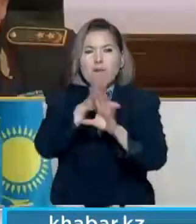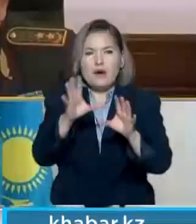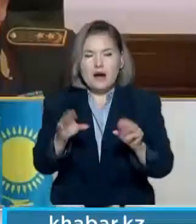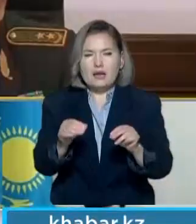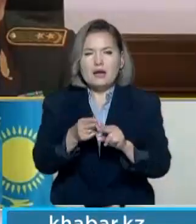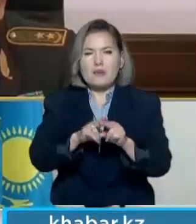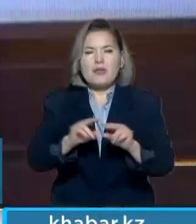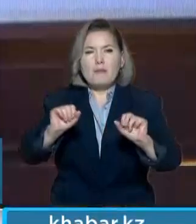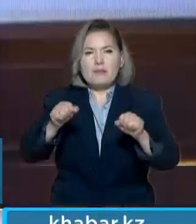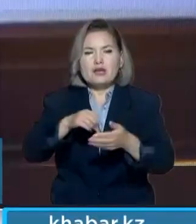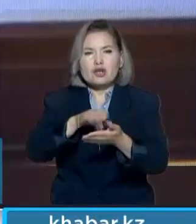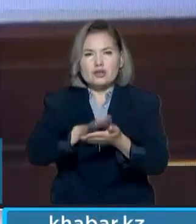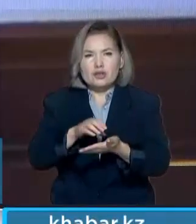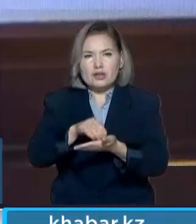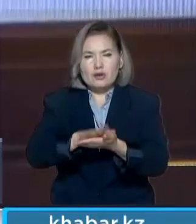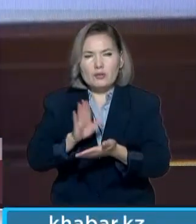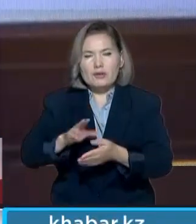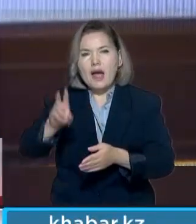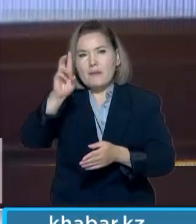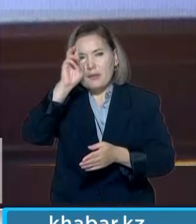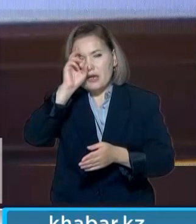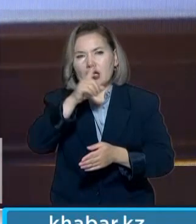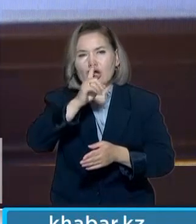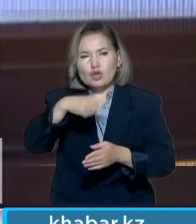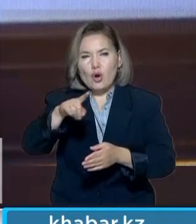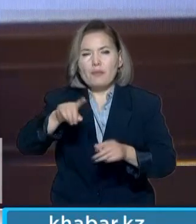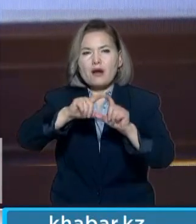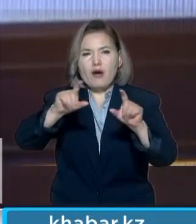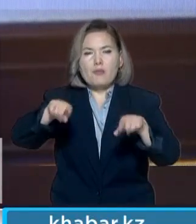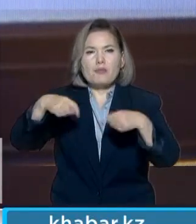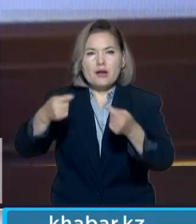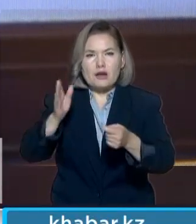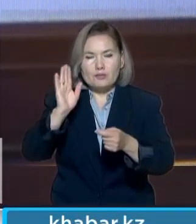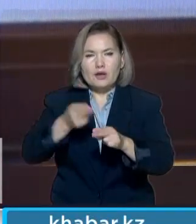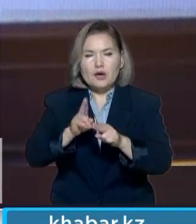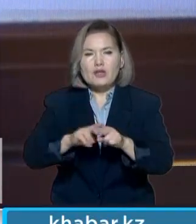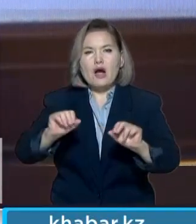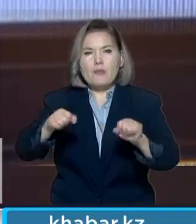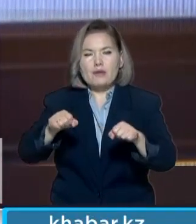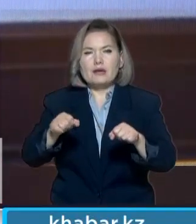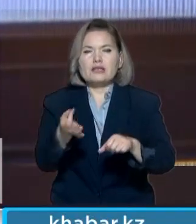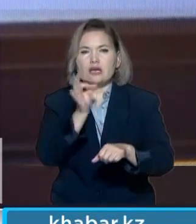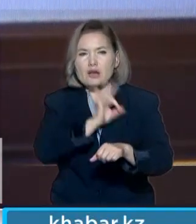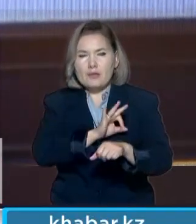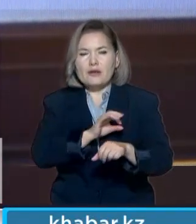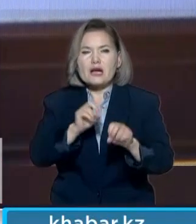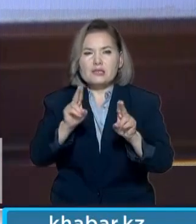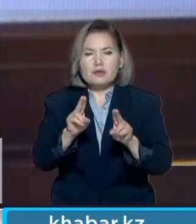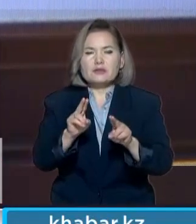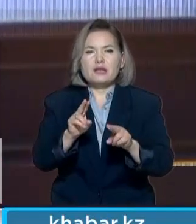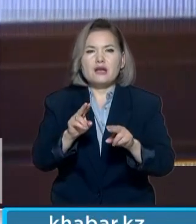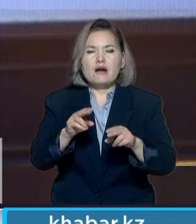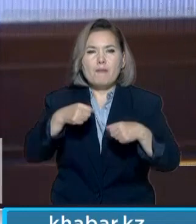мопедтерді тіркеуге алынады, одан кейін мемлекеттік номер беріледі, содан кейін ол мопедтерді жүргізу үшін куәлік алу керек